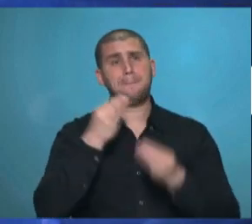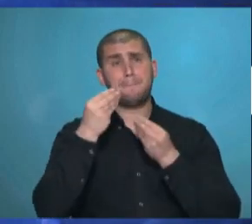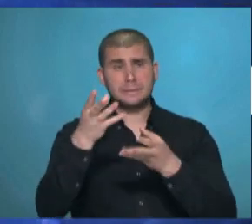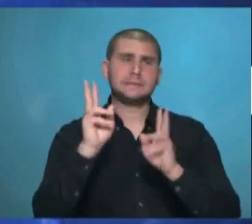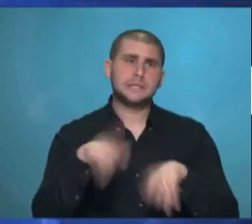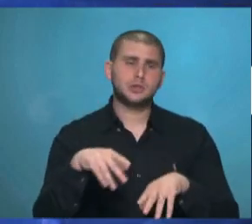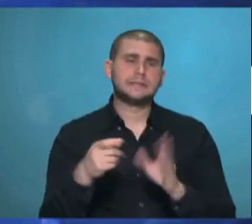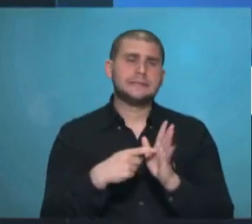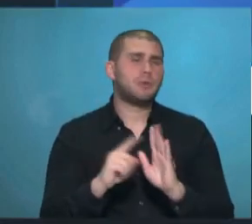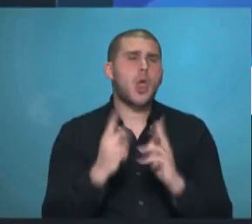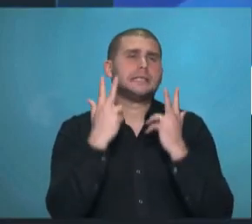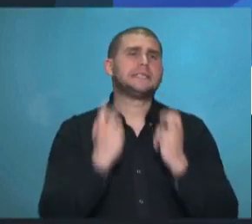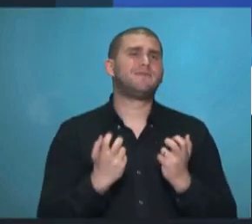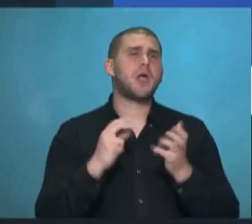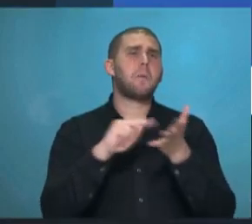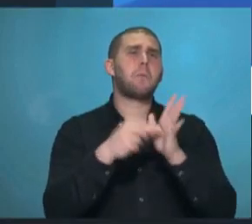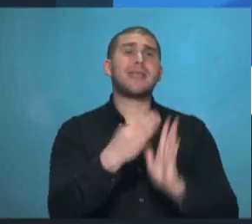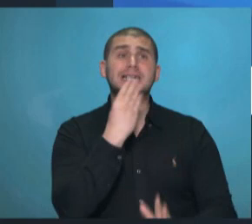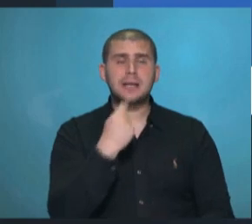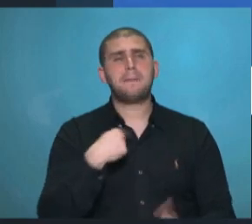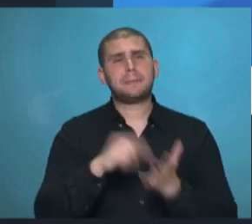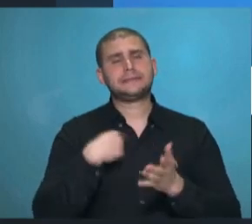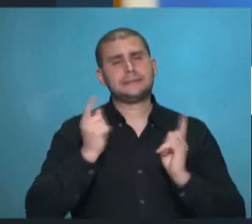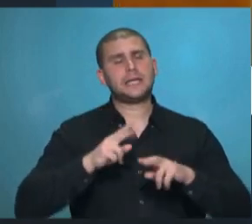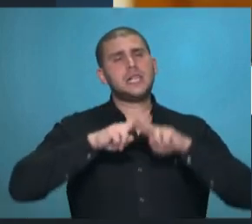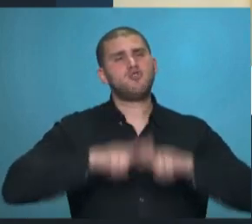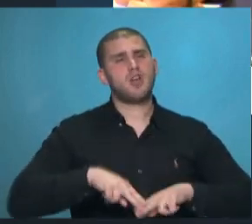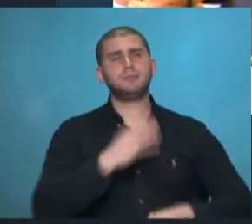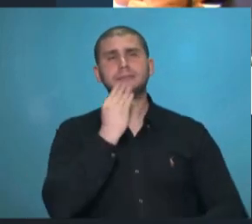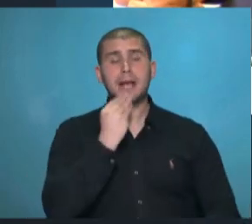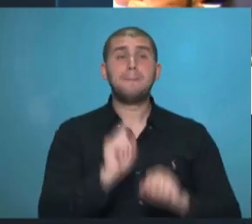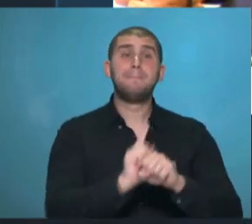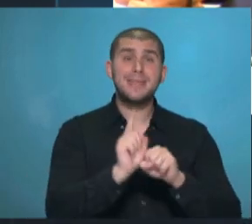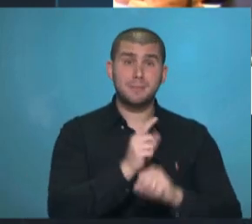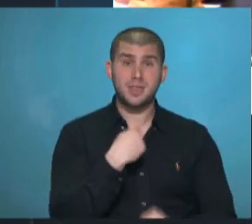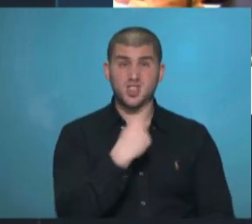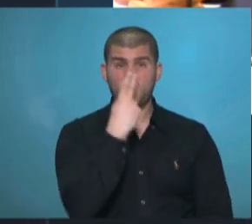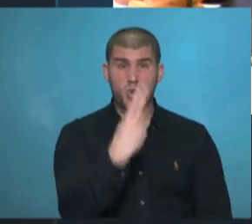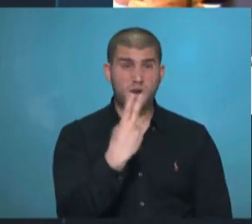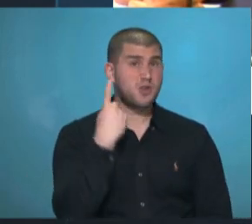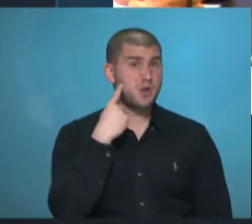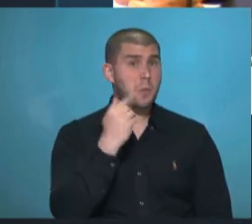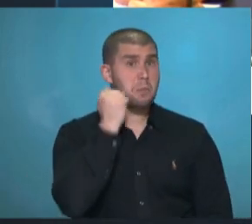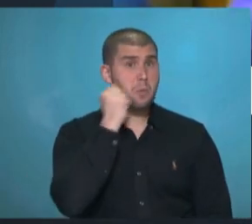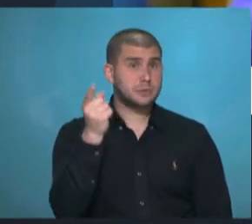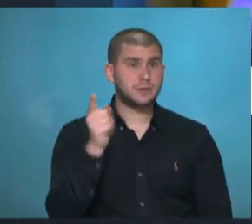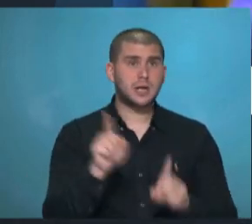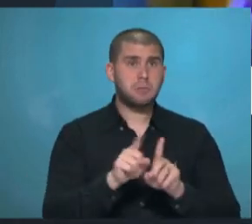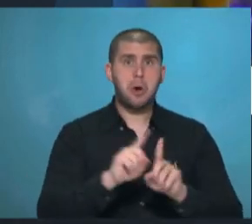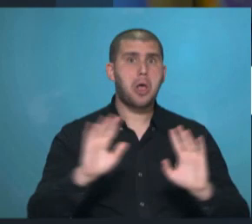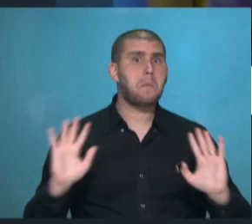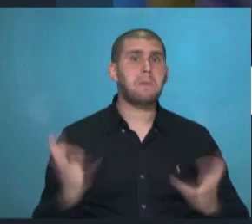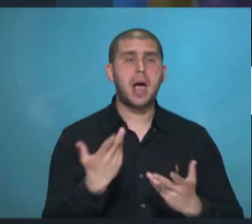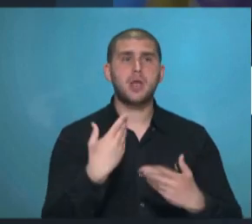נסיבות בלתי צפויות בפוליטיקה הישראלית, לכן אני צריך להישאר פה. בינתיים, ממה שאני שמעת ממוסקבה, לא כל כך ממהרים למסור את